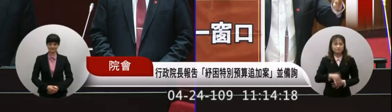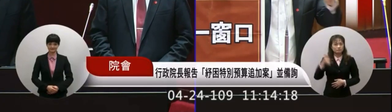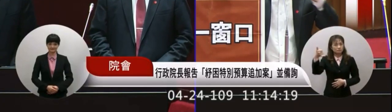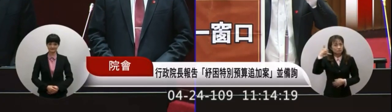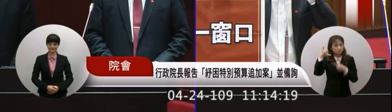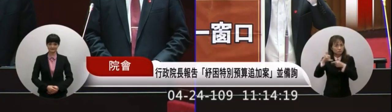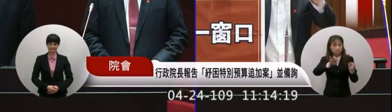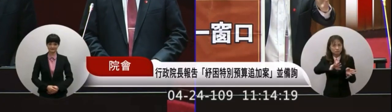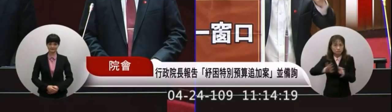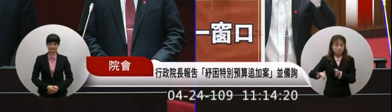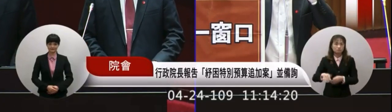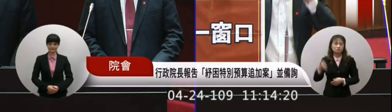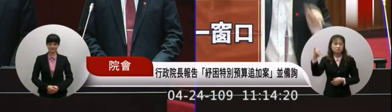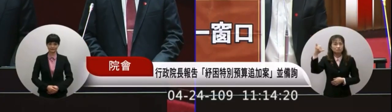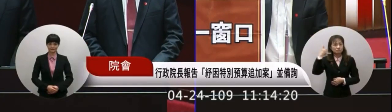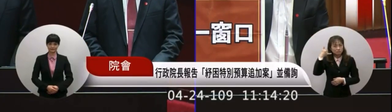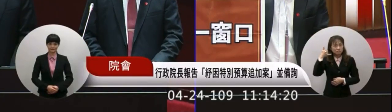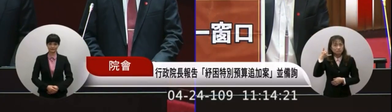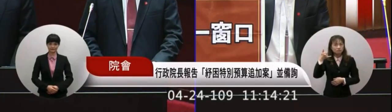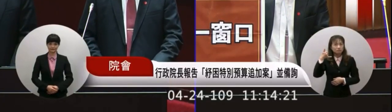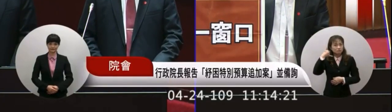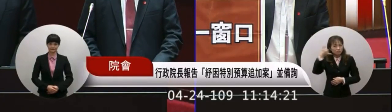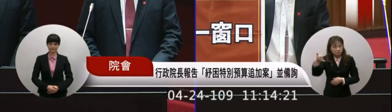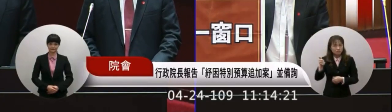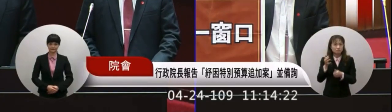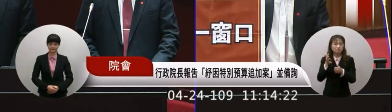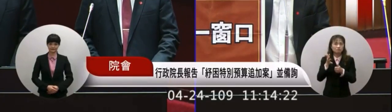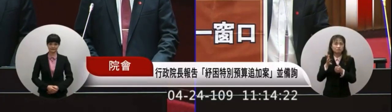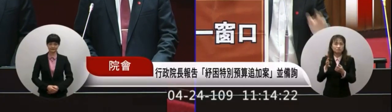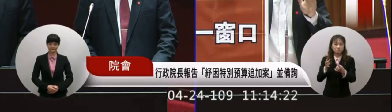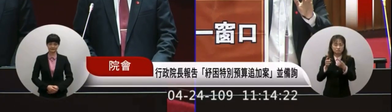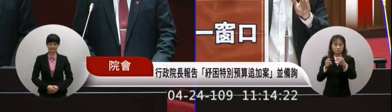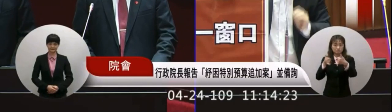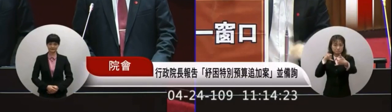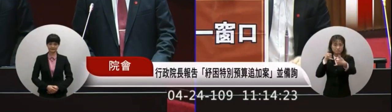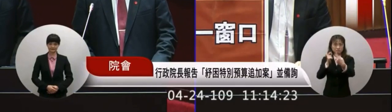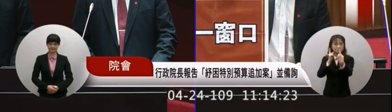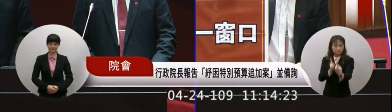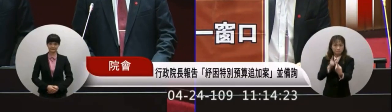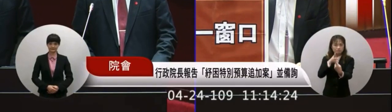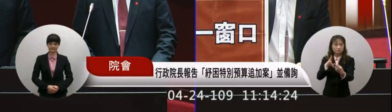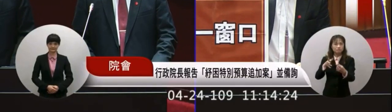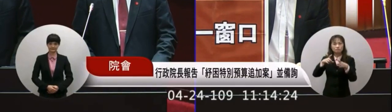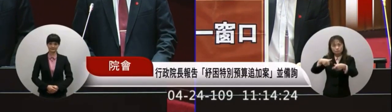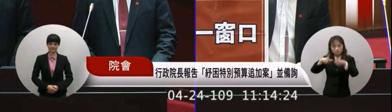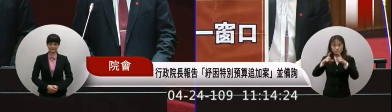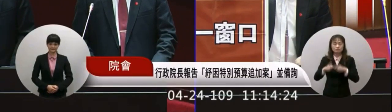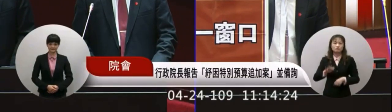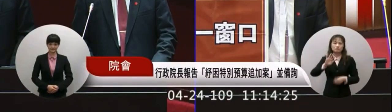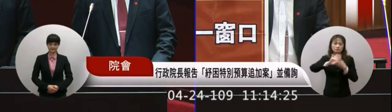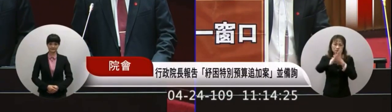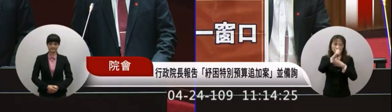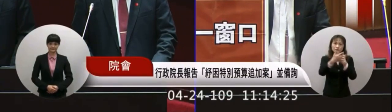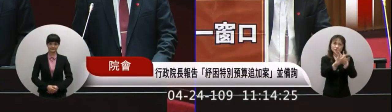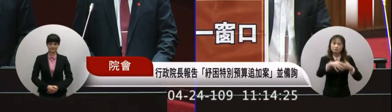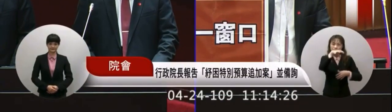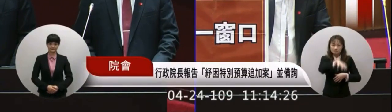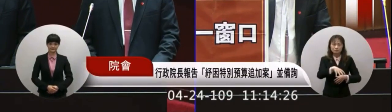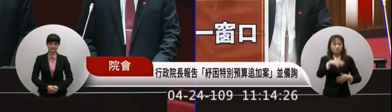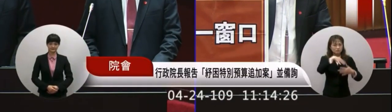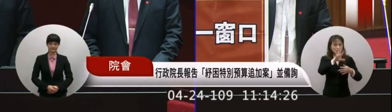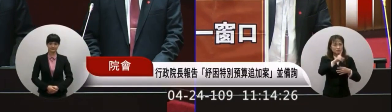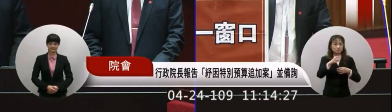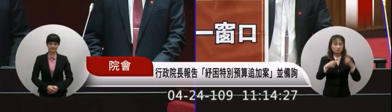部分，因为电话毕竟一对进嘛，电话一通卡里边一个人爱接嘛。那另外阁有一个方式叫做网站。那我其中注意到，咱有一